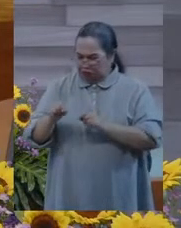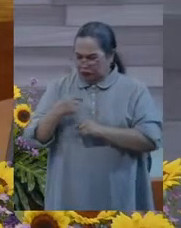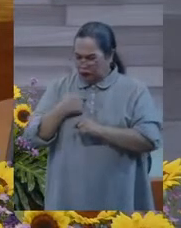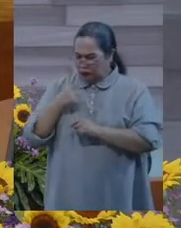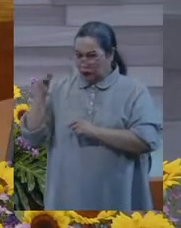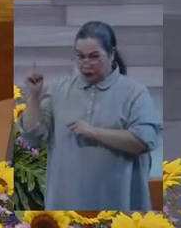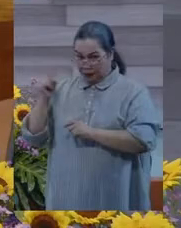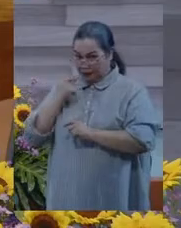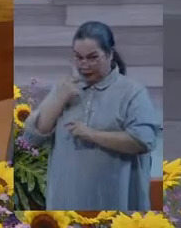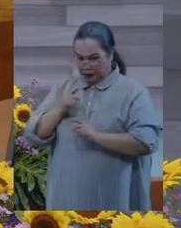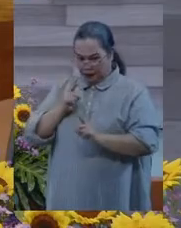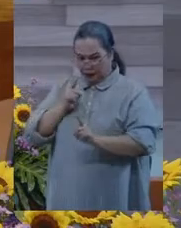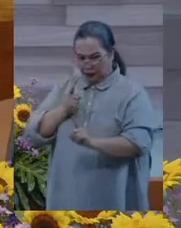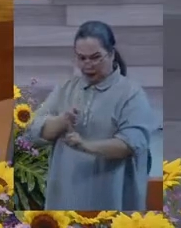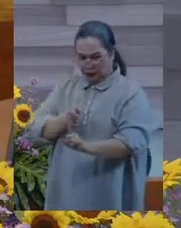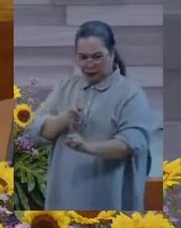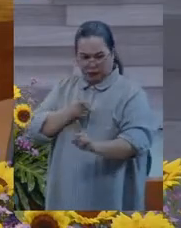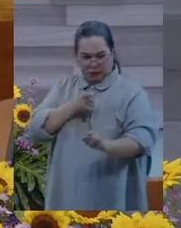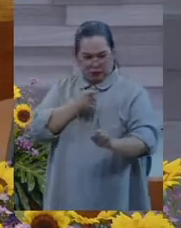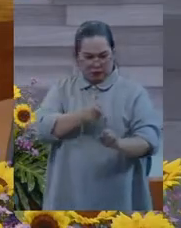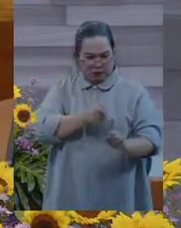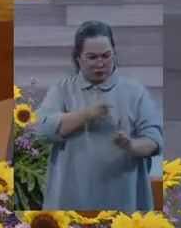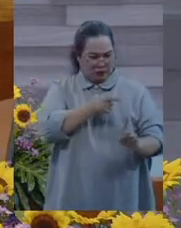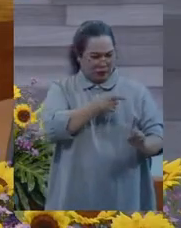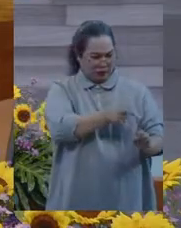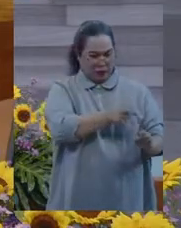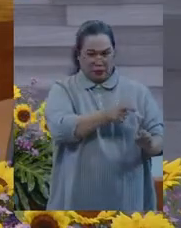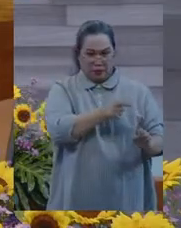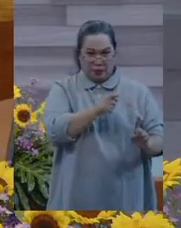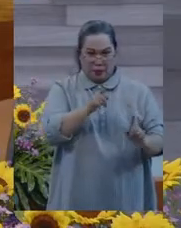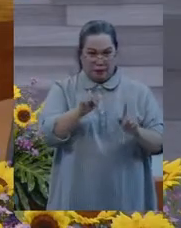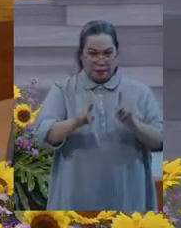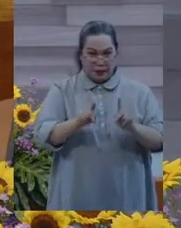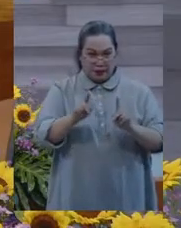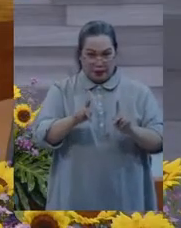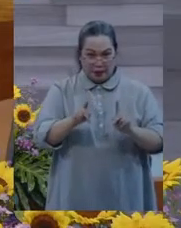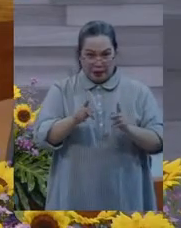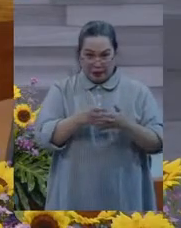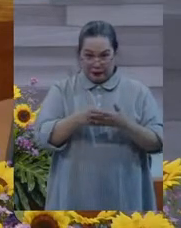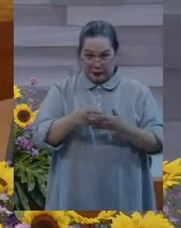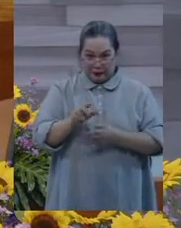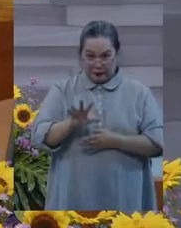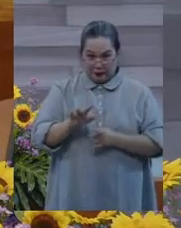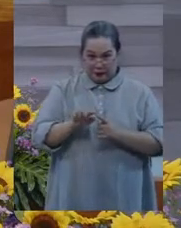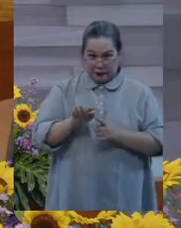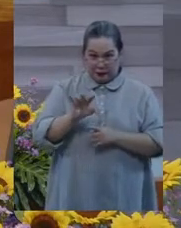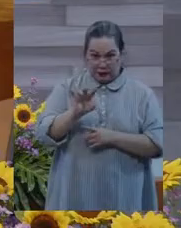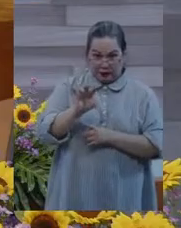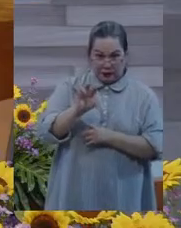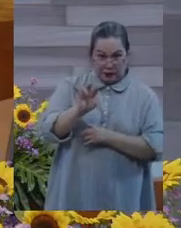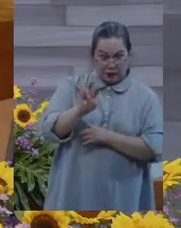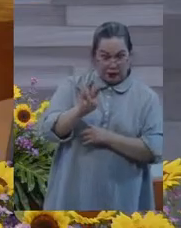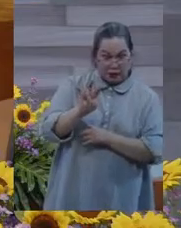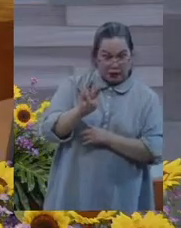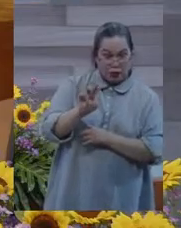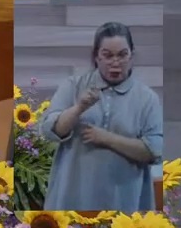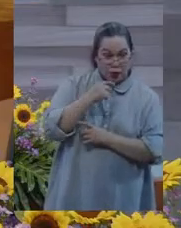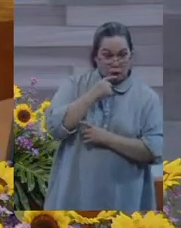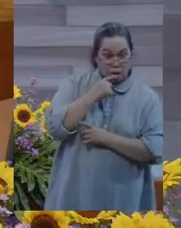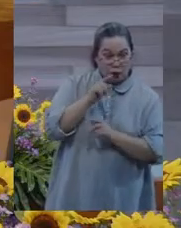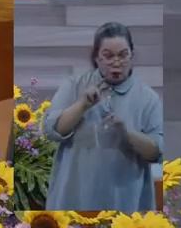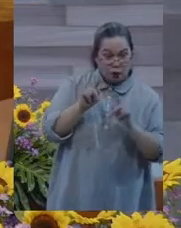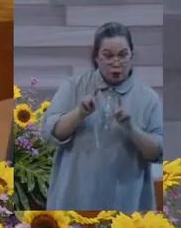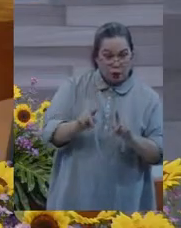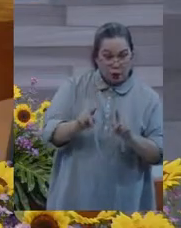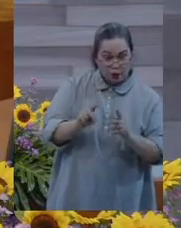niya yung mga taong binigyan niya ng halimbawa sa verses 5 to 7. At yung mga tao, sabi